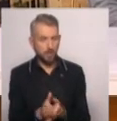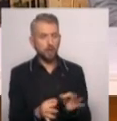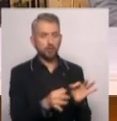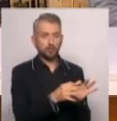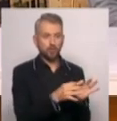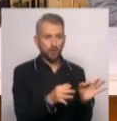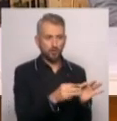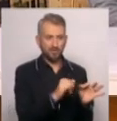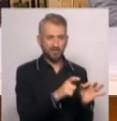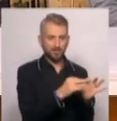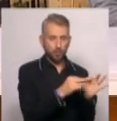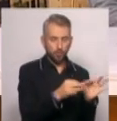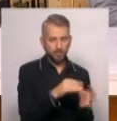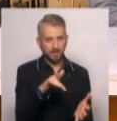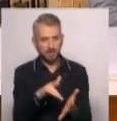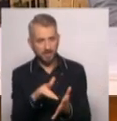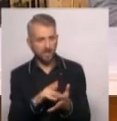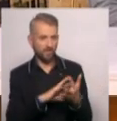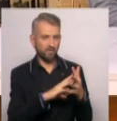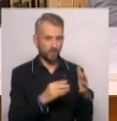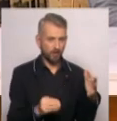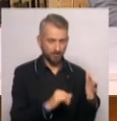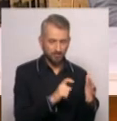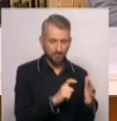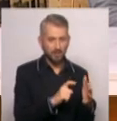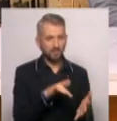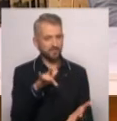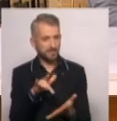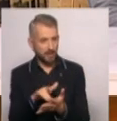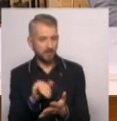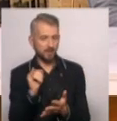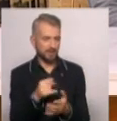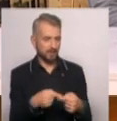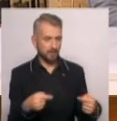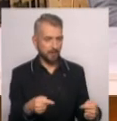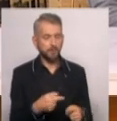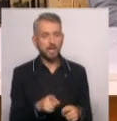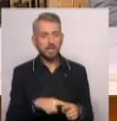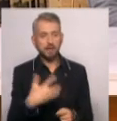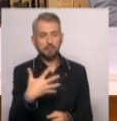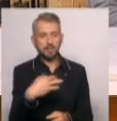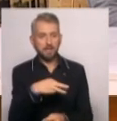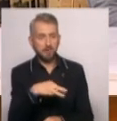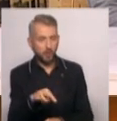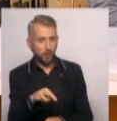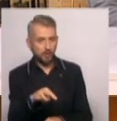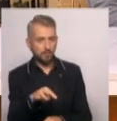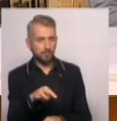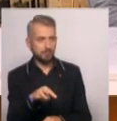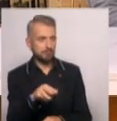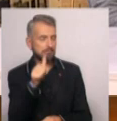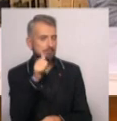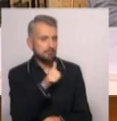так, Виноградар-центр і так далі. Ці 50 мільйонів, ну, вони загадковим